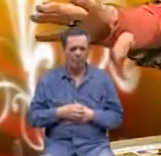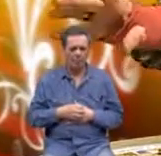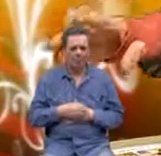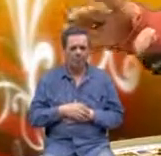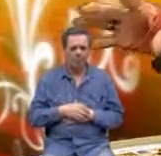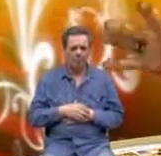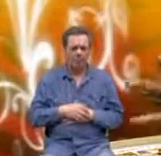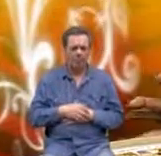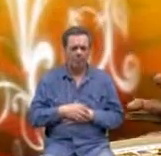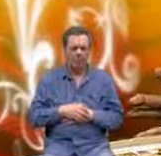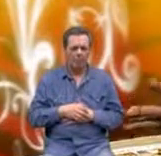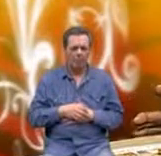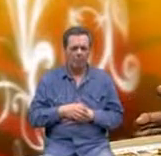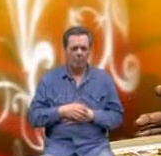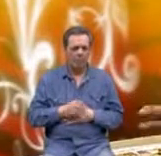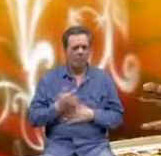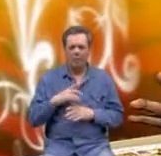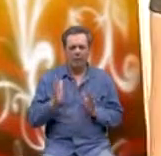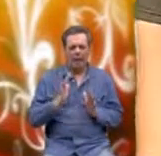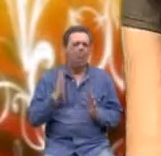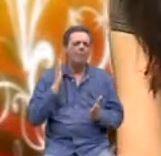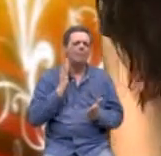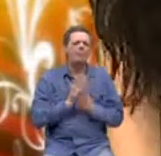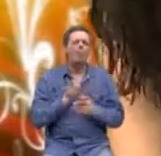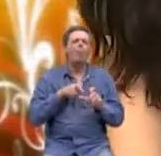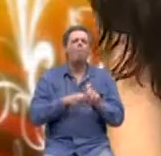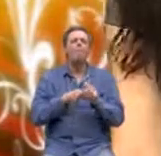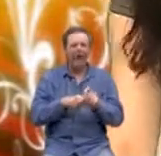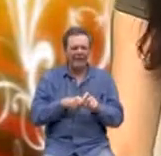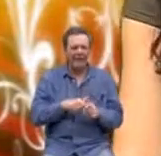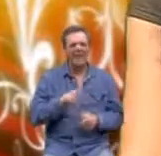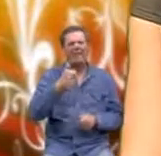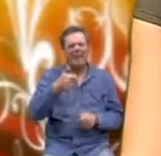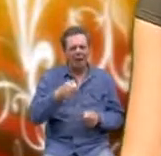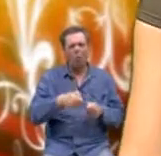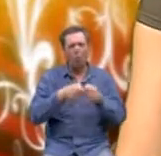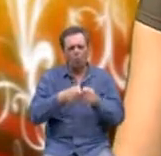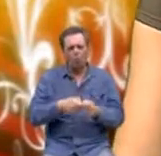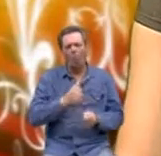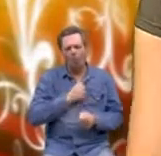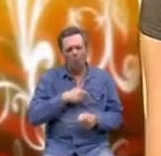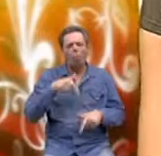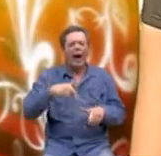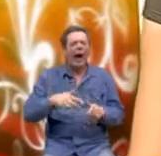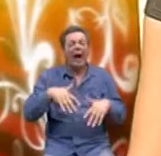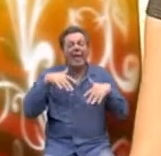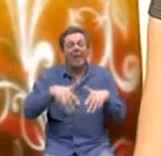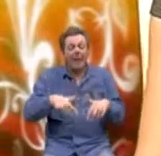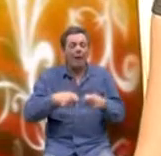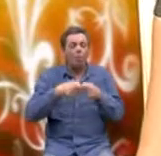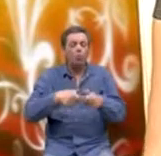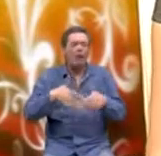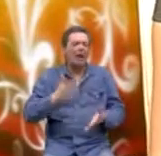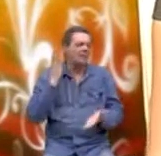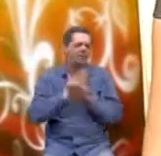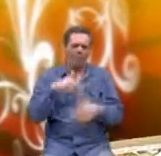Ovakve udrugu igra. Mi nemamo. Mi smo partneri s jednom udrugom u Splitu, ali igra je samo u Zagrebu. A, dobro. Ja sam pročitala nešto da su oni